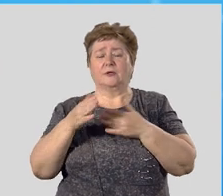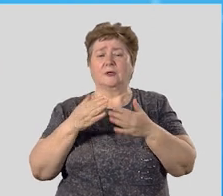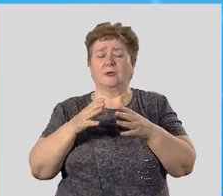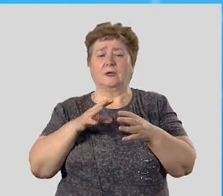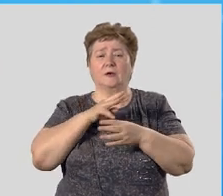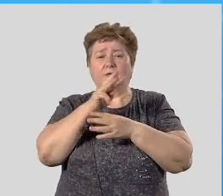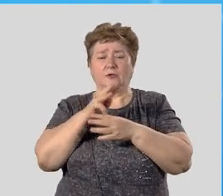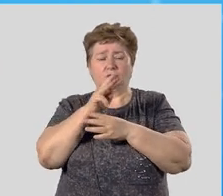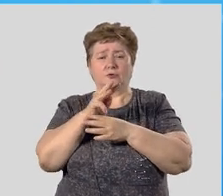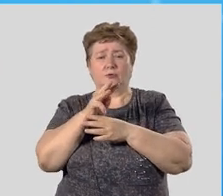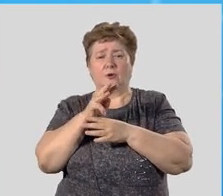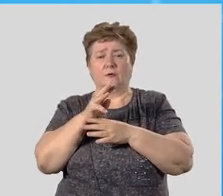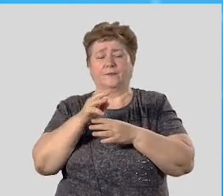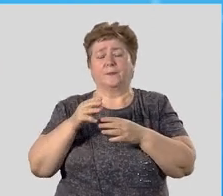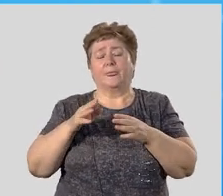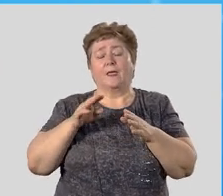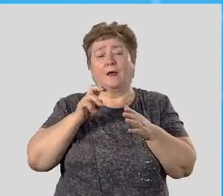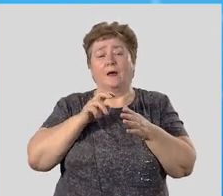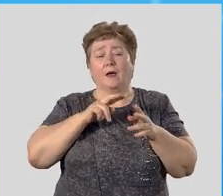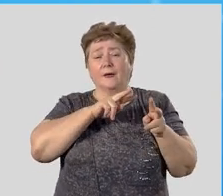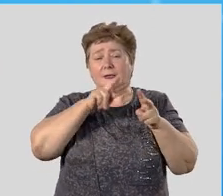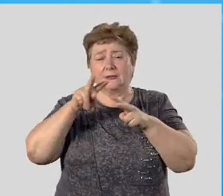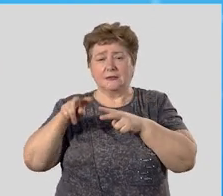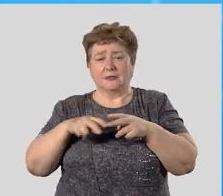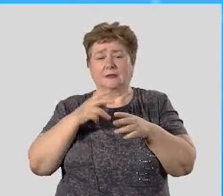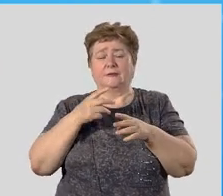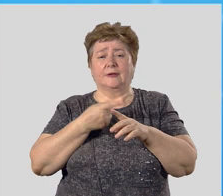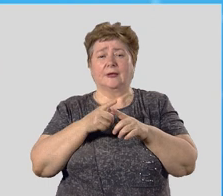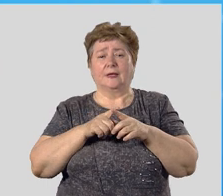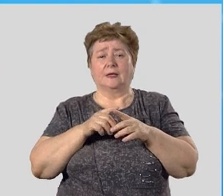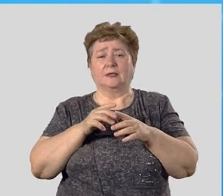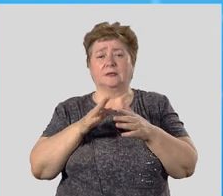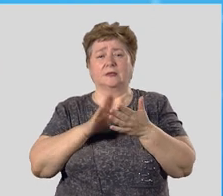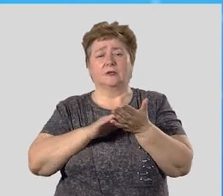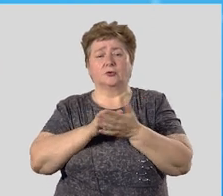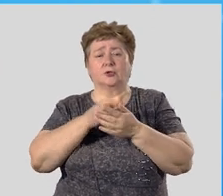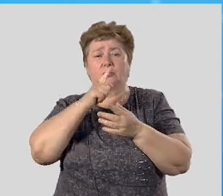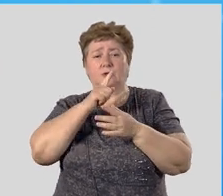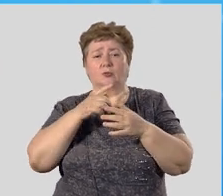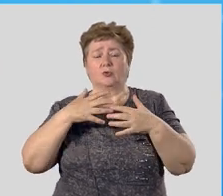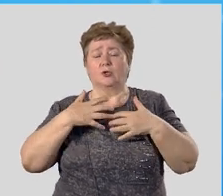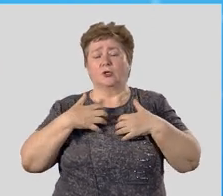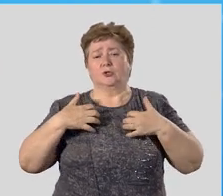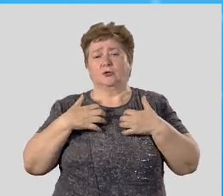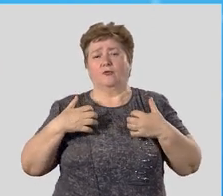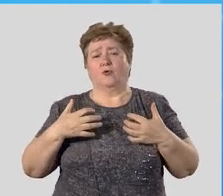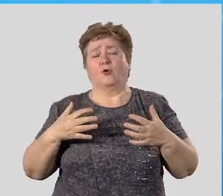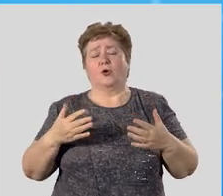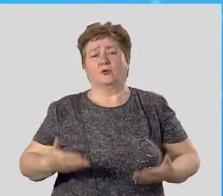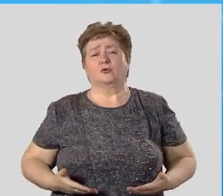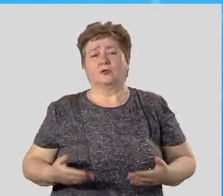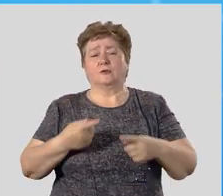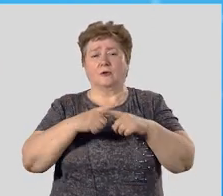или видеосъемку. В ходе такого исследования не пострадает ни одно живое существо, и